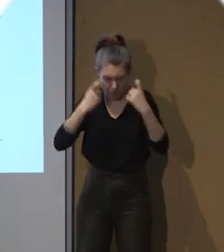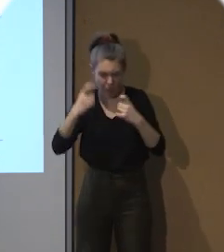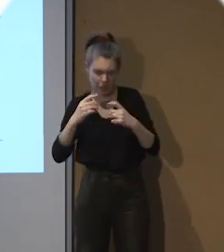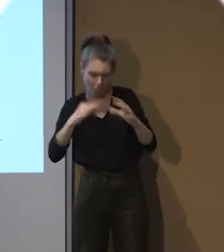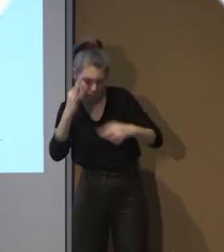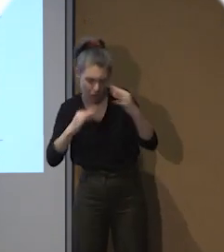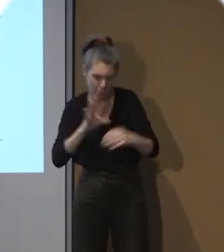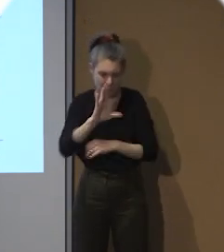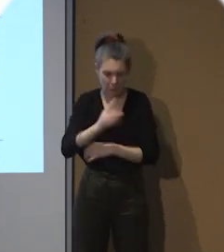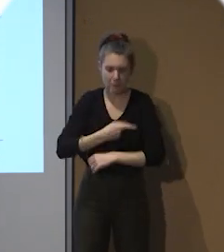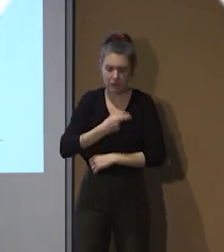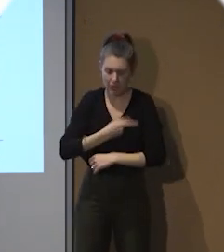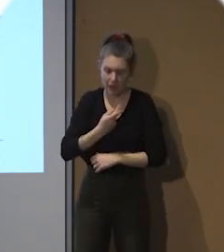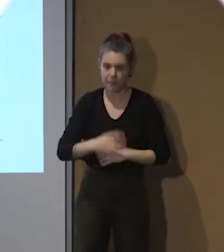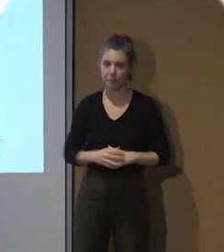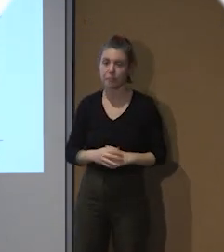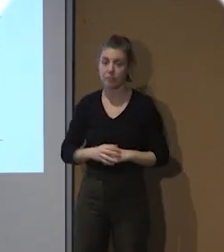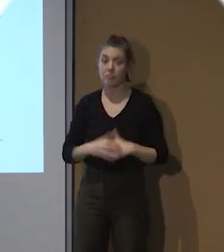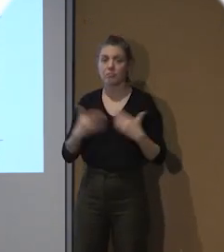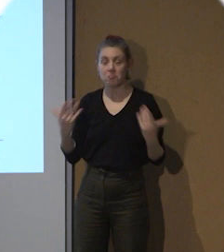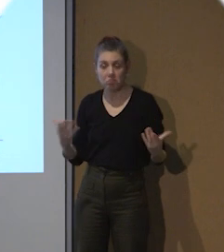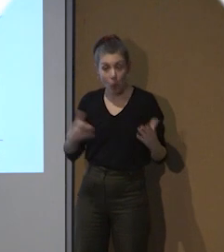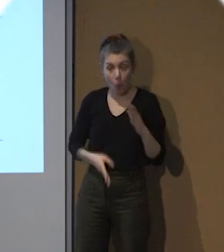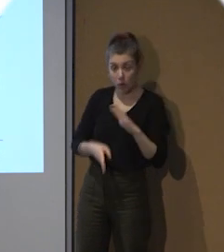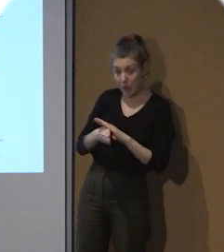pionniers du bienfait de l'activité physique,